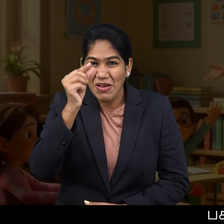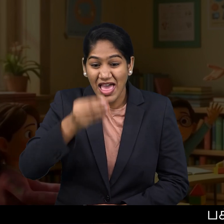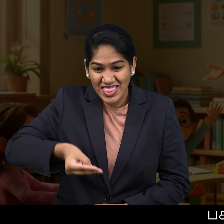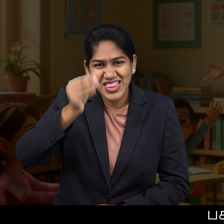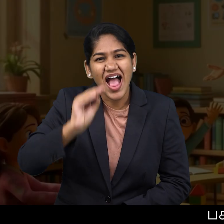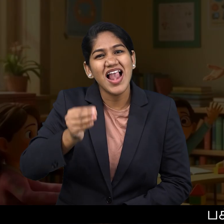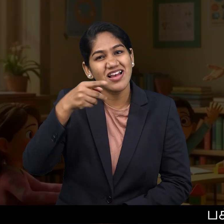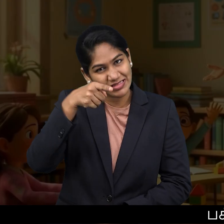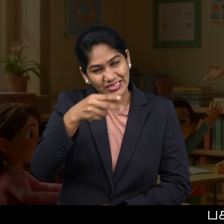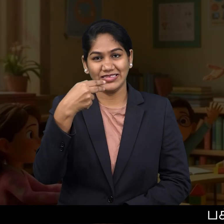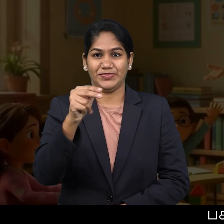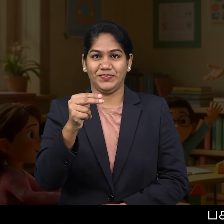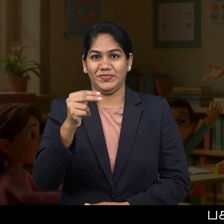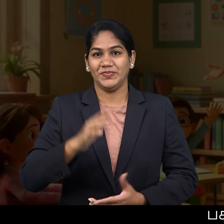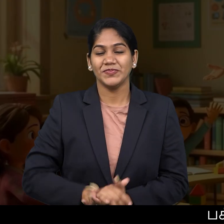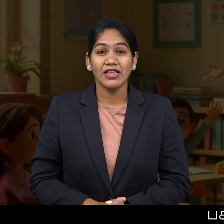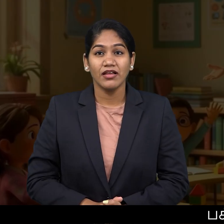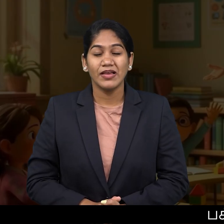பச்சை பயிறு,